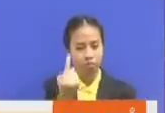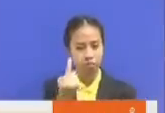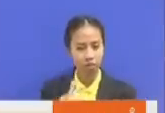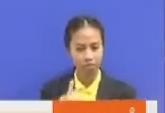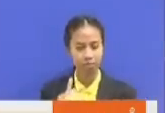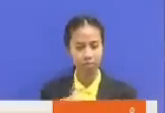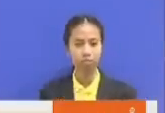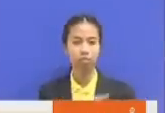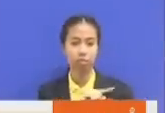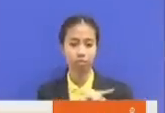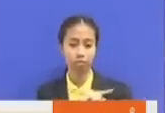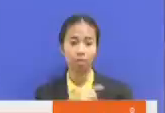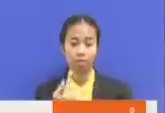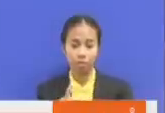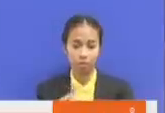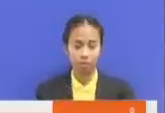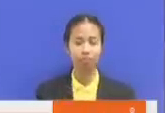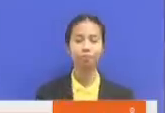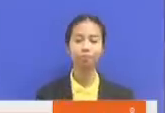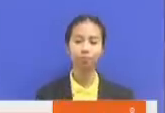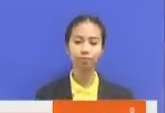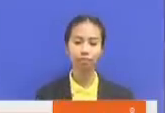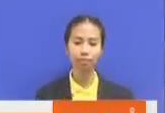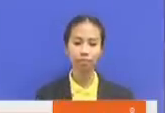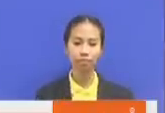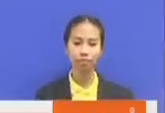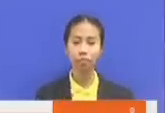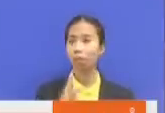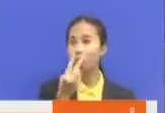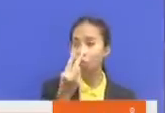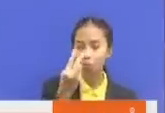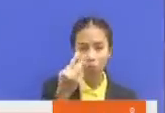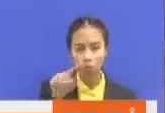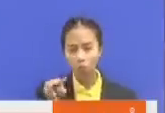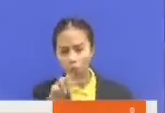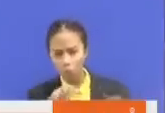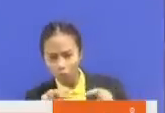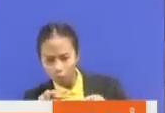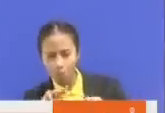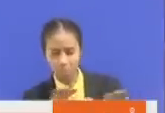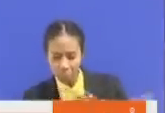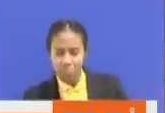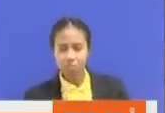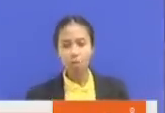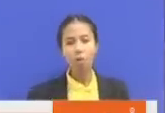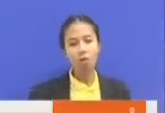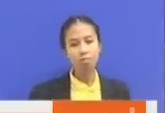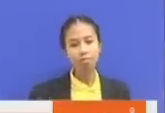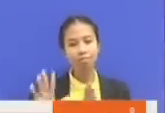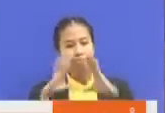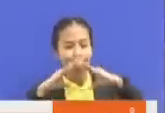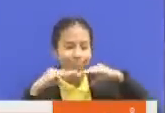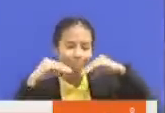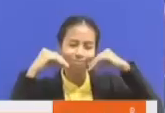แทนเขาในวันนี้อยู่พร้อมหน้าพร้อมตาอ.นาเยีย